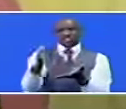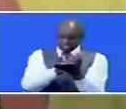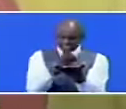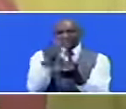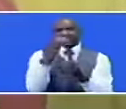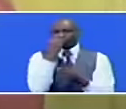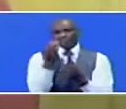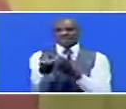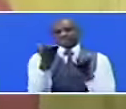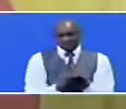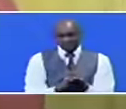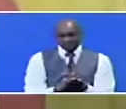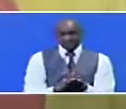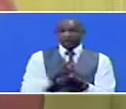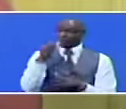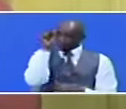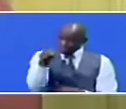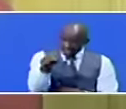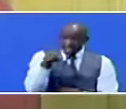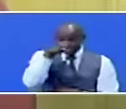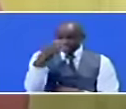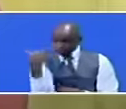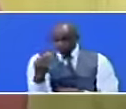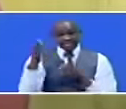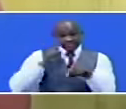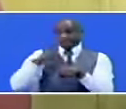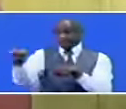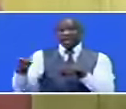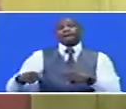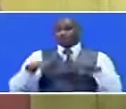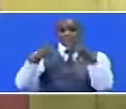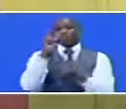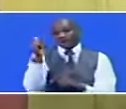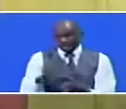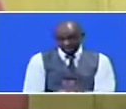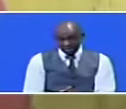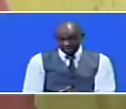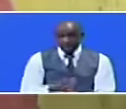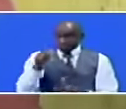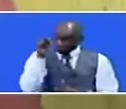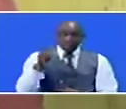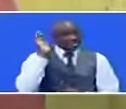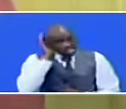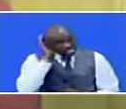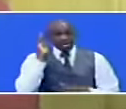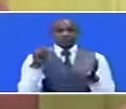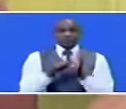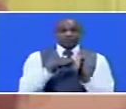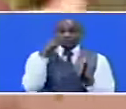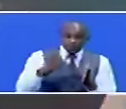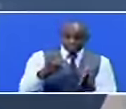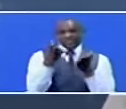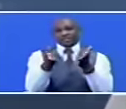Mgawane. Sasa kumbe hao walifika njiani wakakosana. After hapo ndio nikaanza kusikia. Ndio maneno ikatokea.